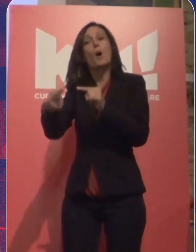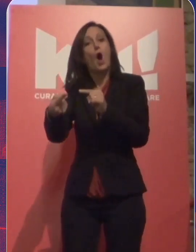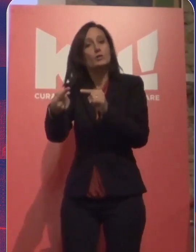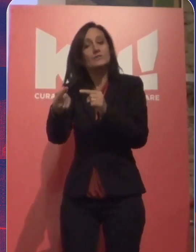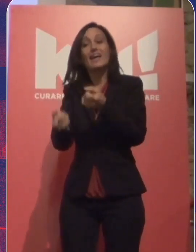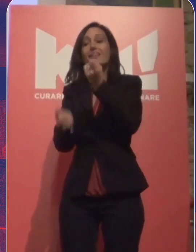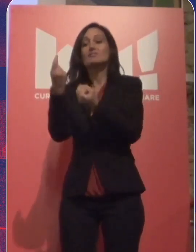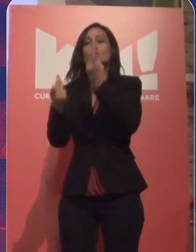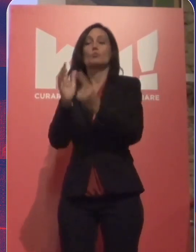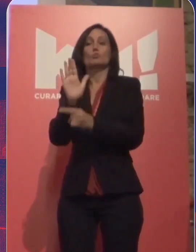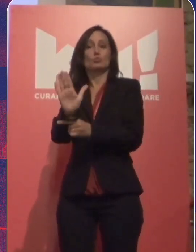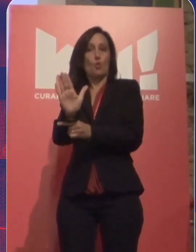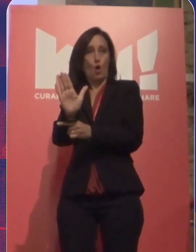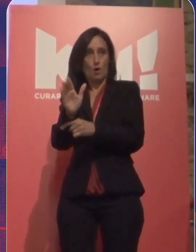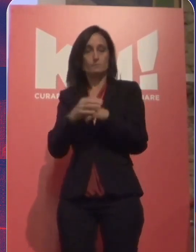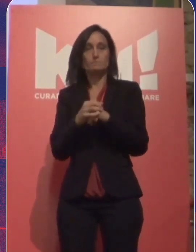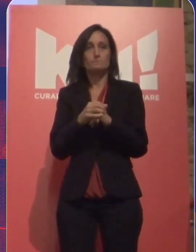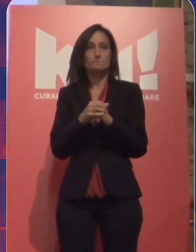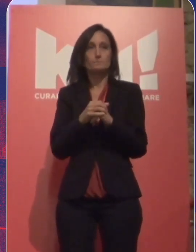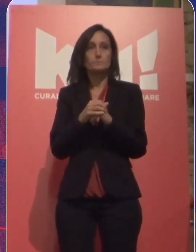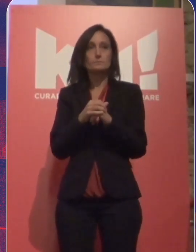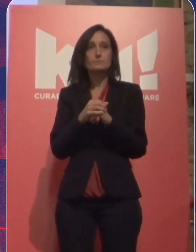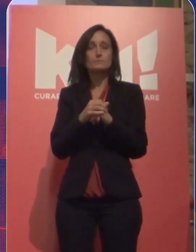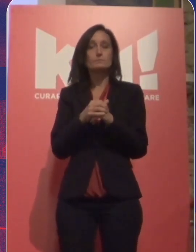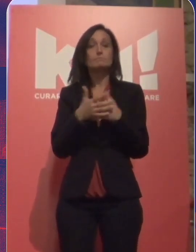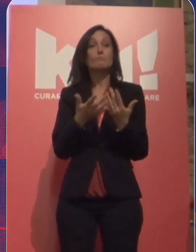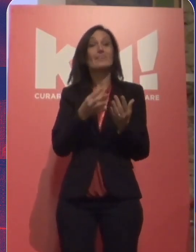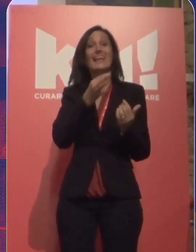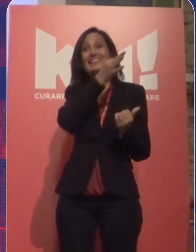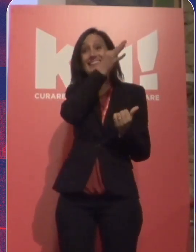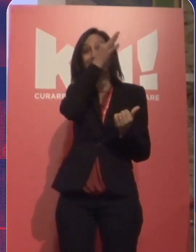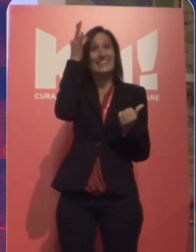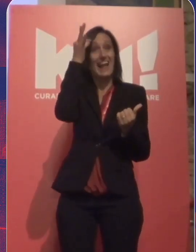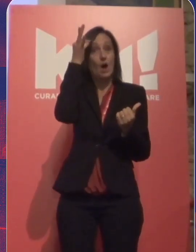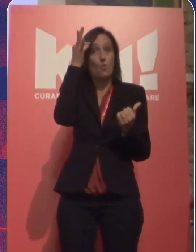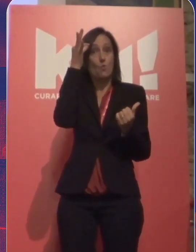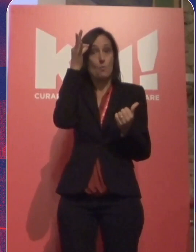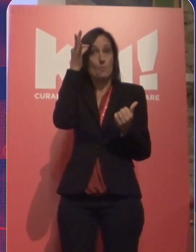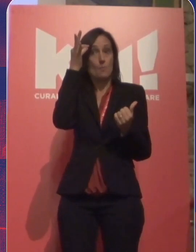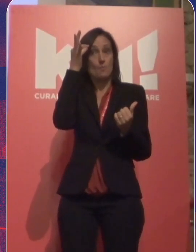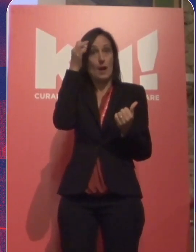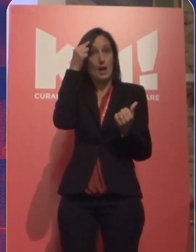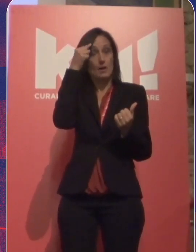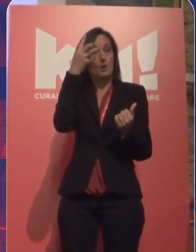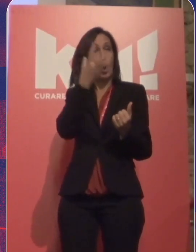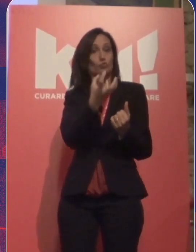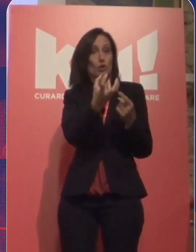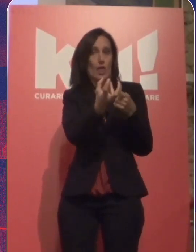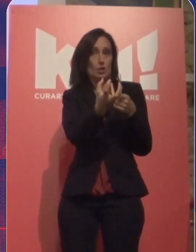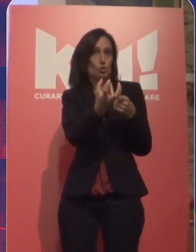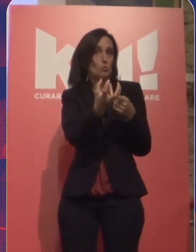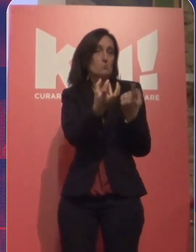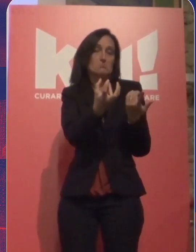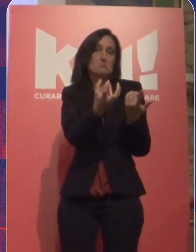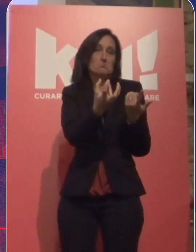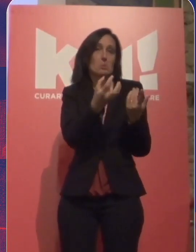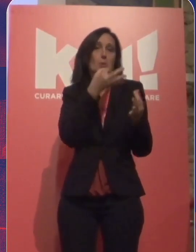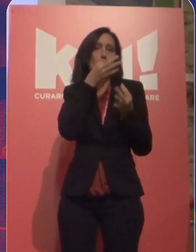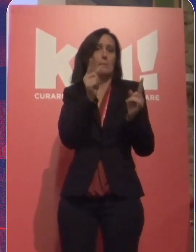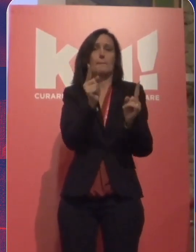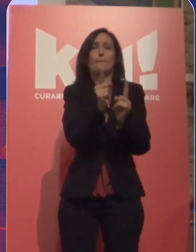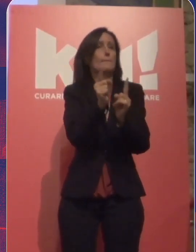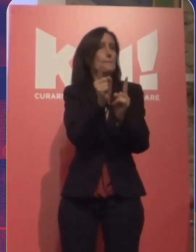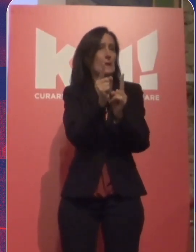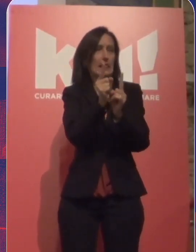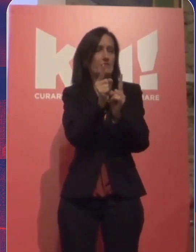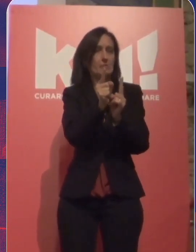rapido lo possiamo sintetizzare in modo veramente schematico